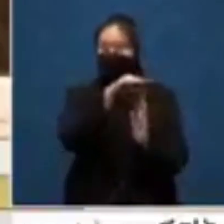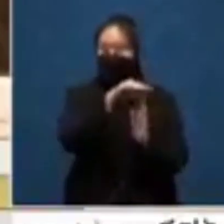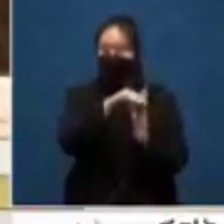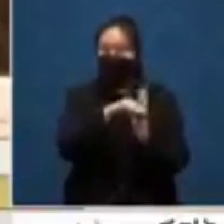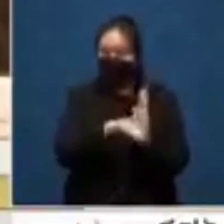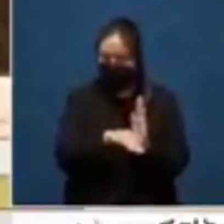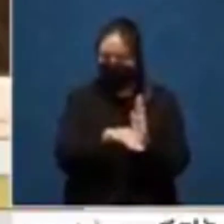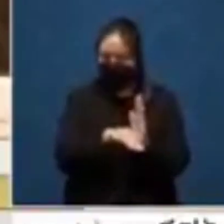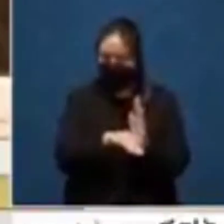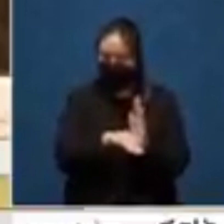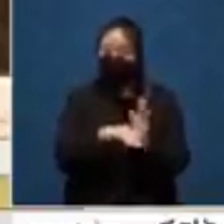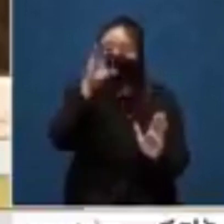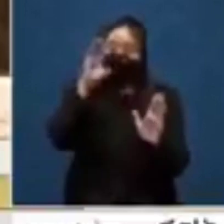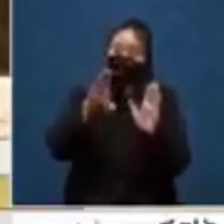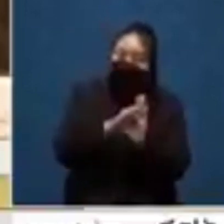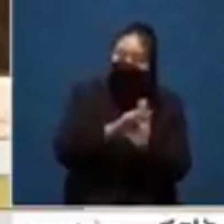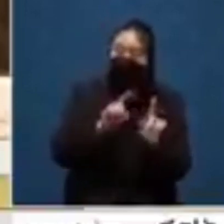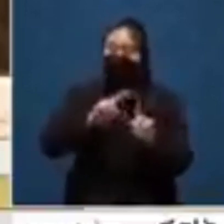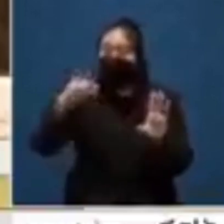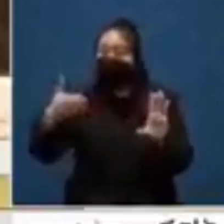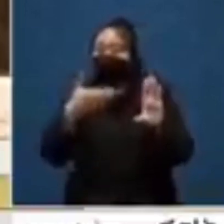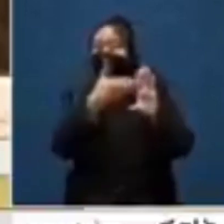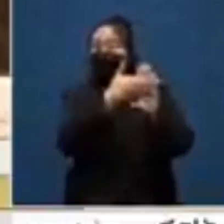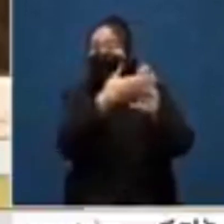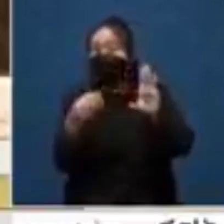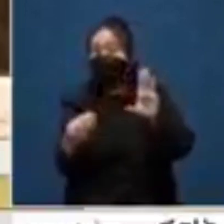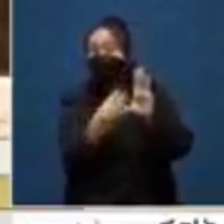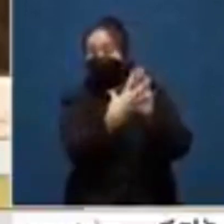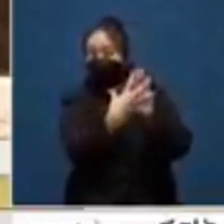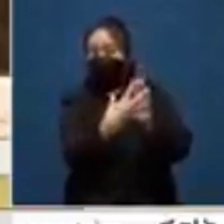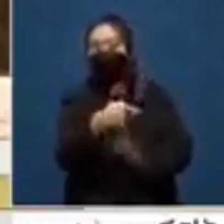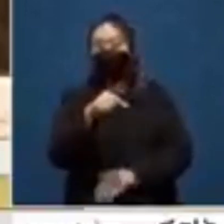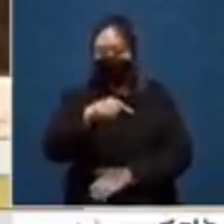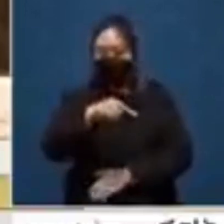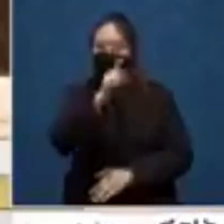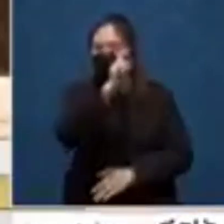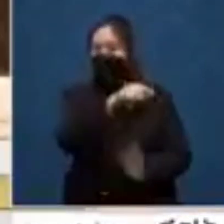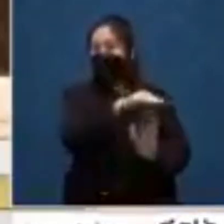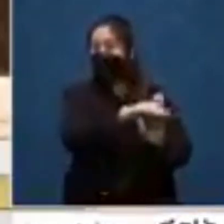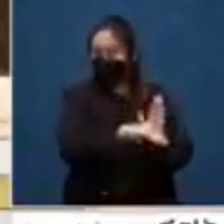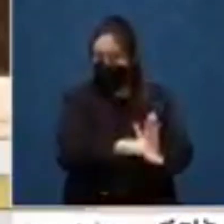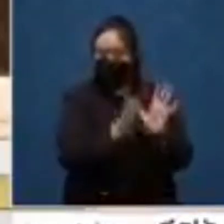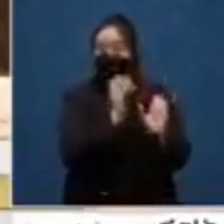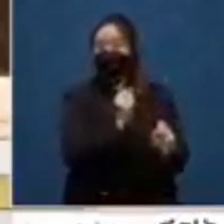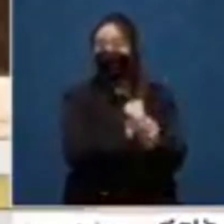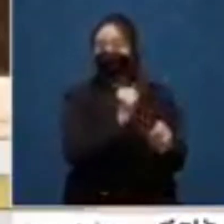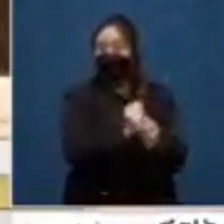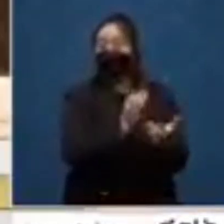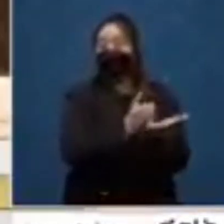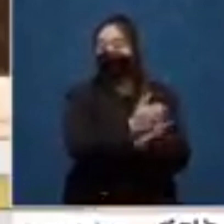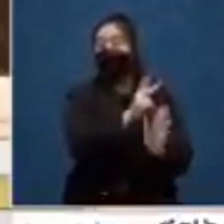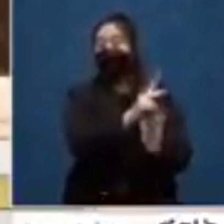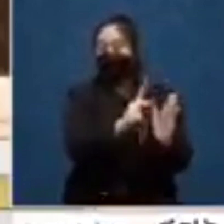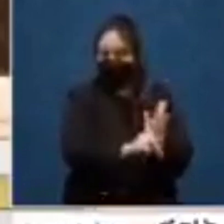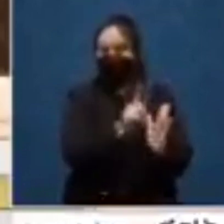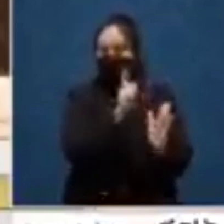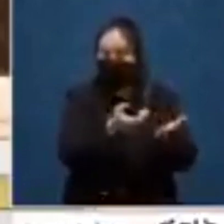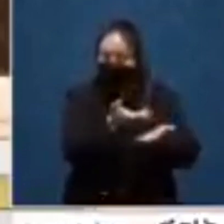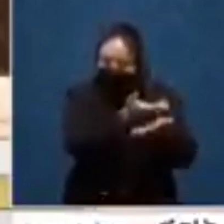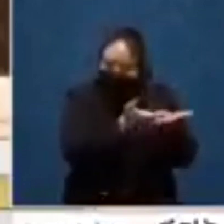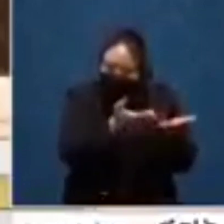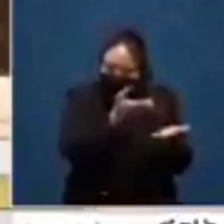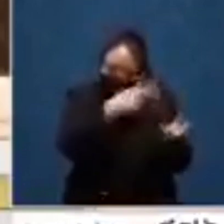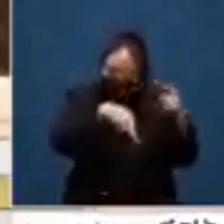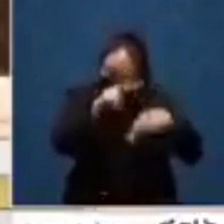สื่อที่จะนำเสนอนี่นะครับมันต้องผ่านการพิจารณาของเจ้าหน้าที่ฝ่ายกฎหมายด้วยขึ้นมาแต่ว่าวินิจฉัย